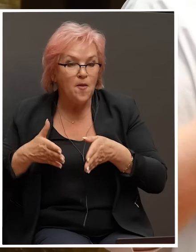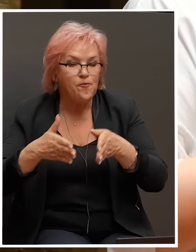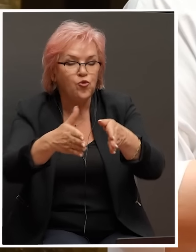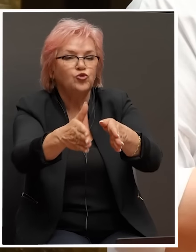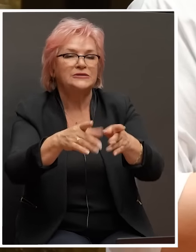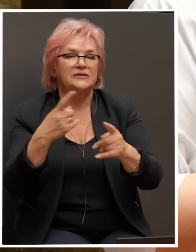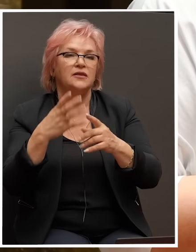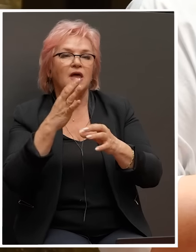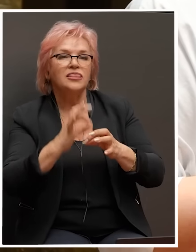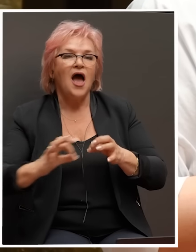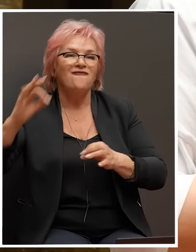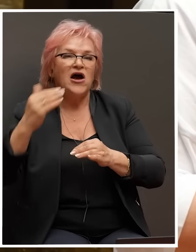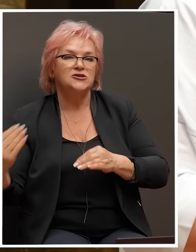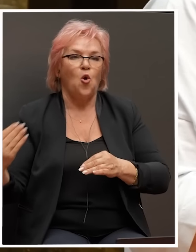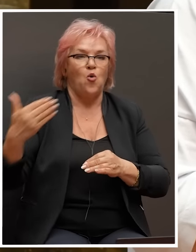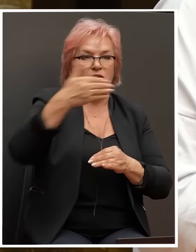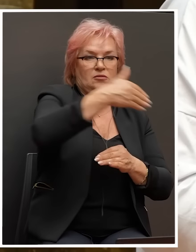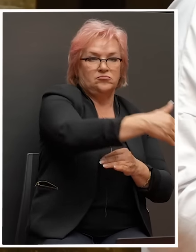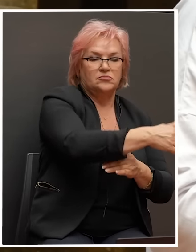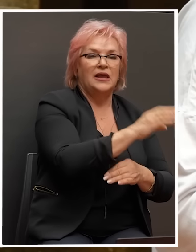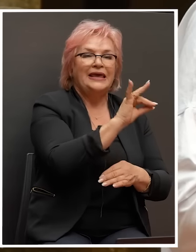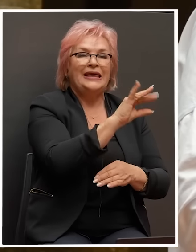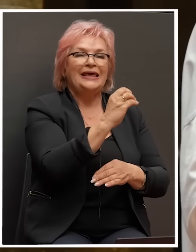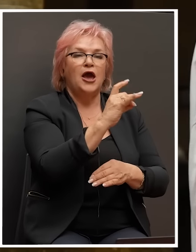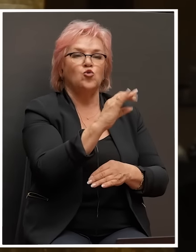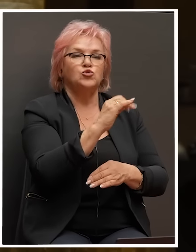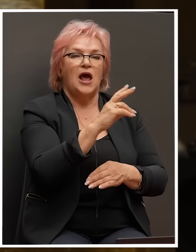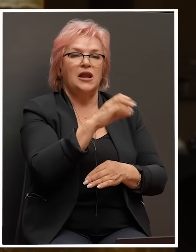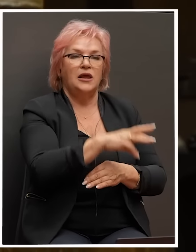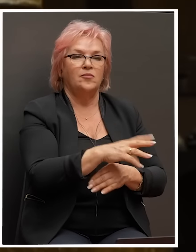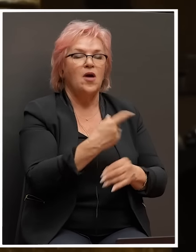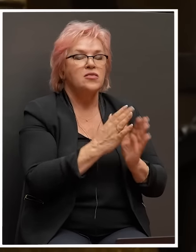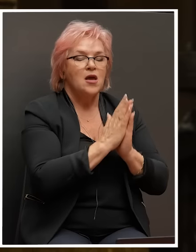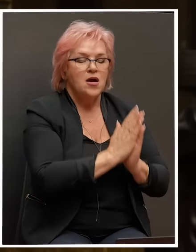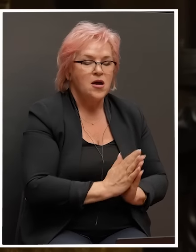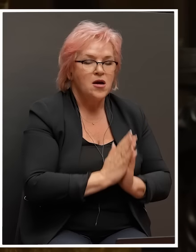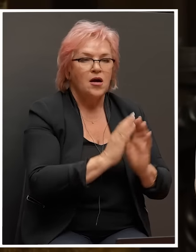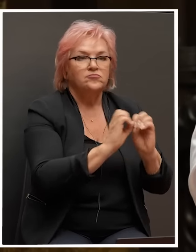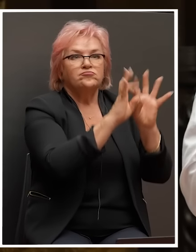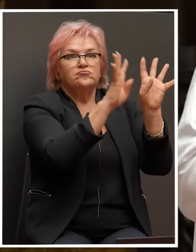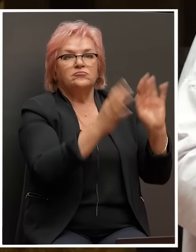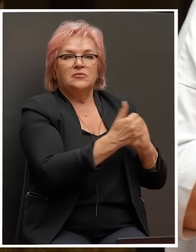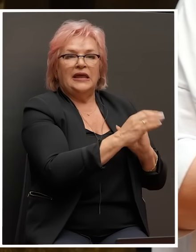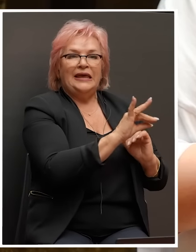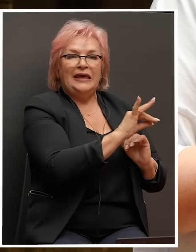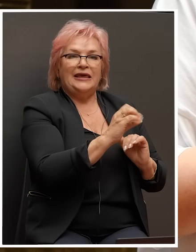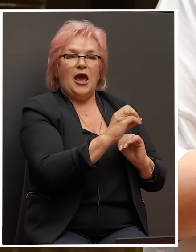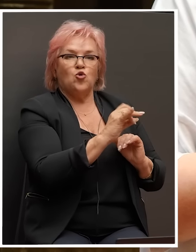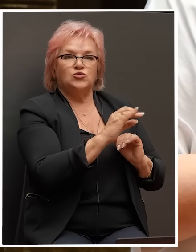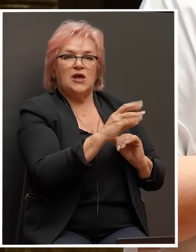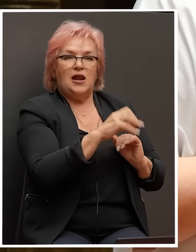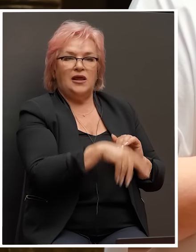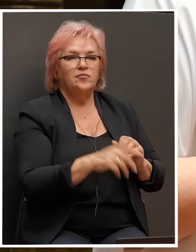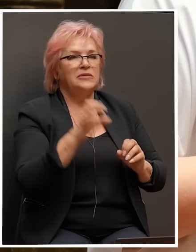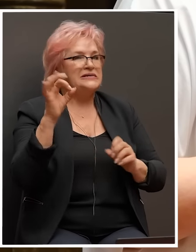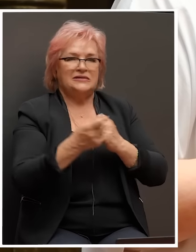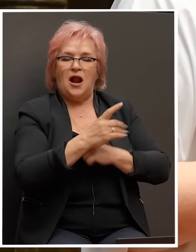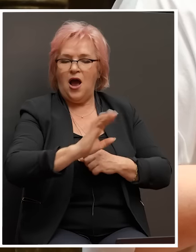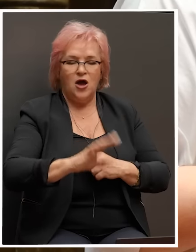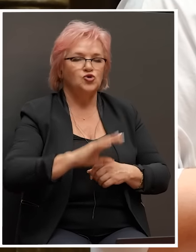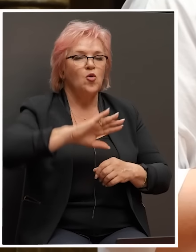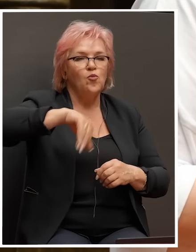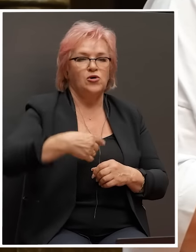на восток. Это путь в Иерусалим. Это поклонение святыням Иерусалима. Он возник не сразу,